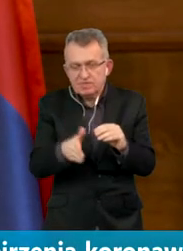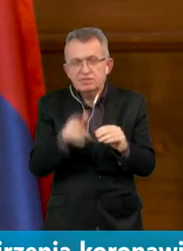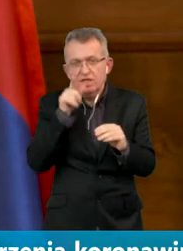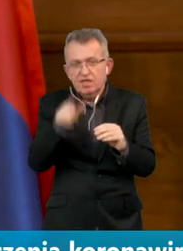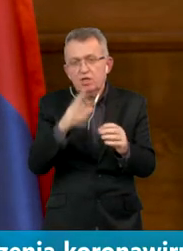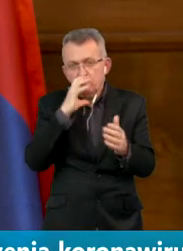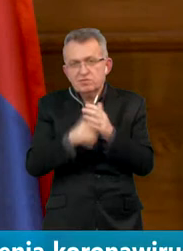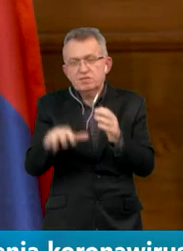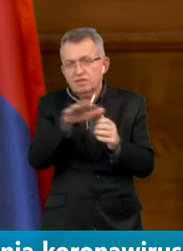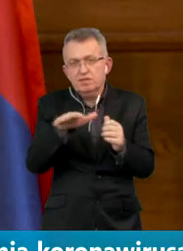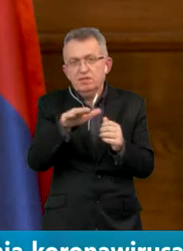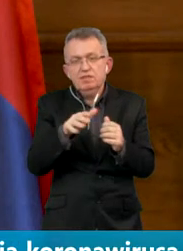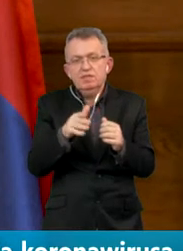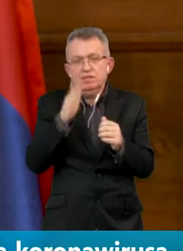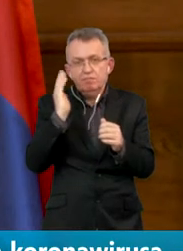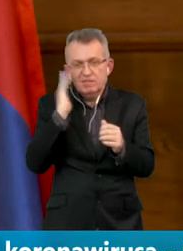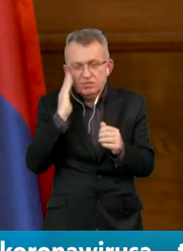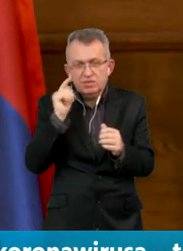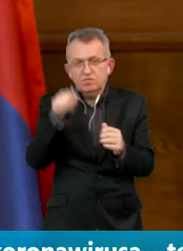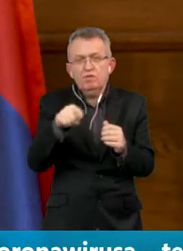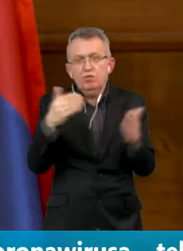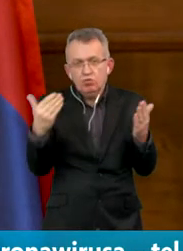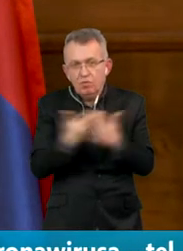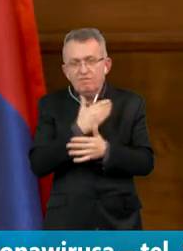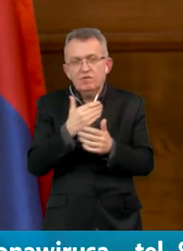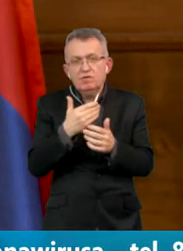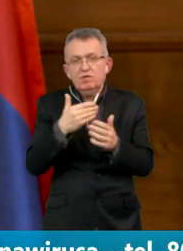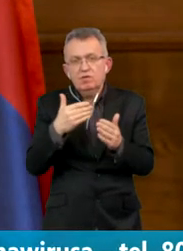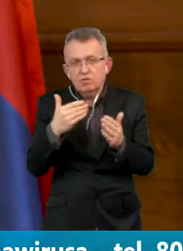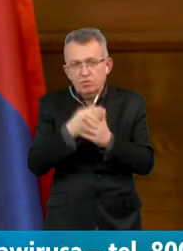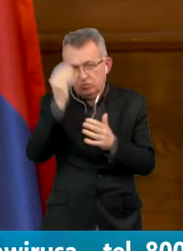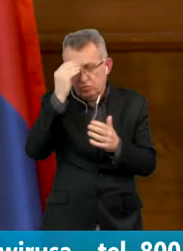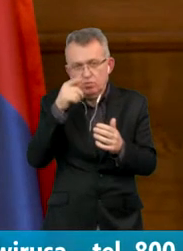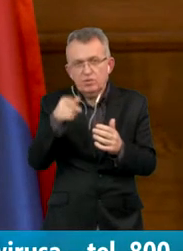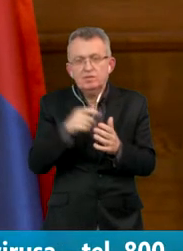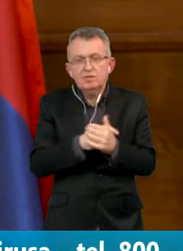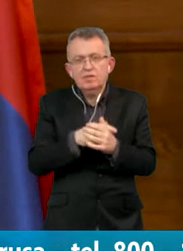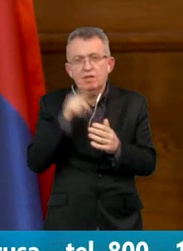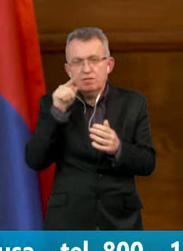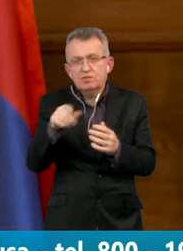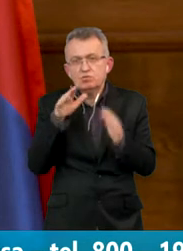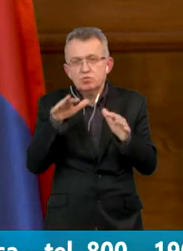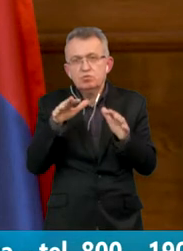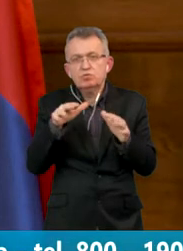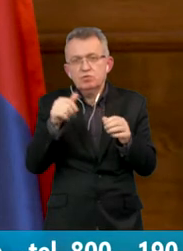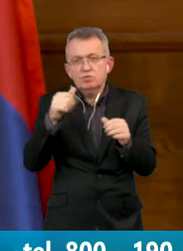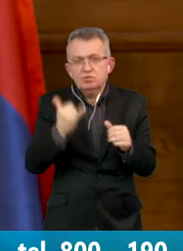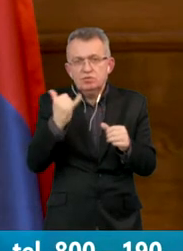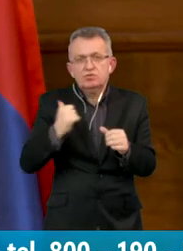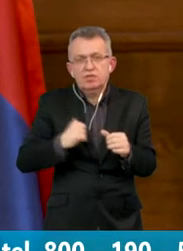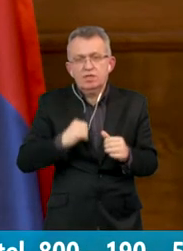umożliwić korzystanie mieszkańców z nowego obiektu szkolnego, bo na to mnóstwo dzieci czeka.